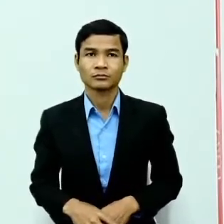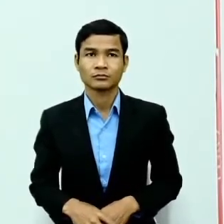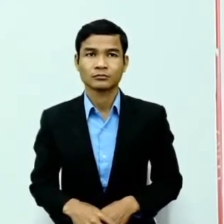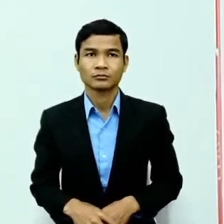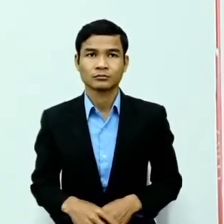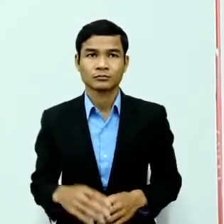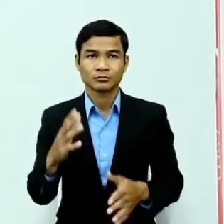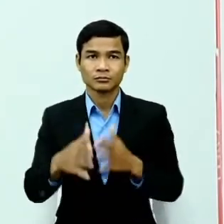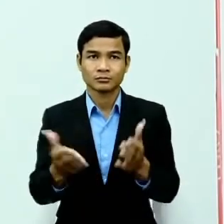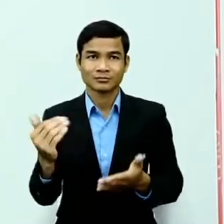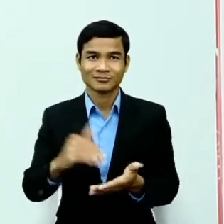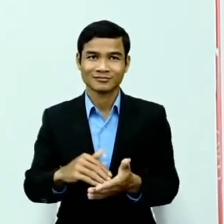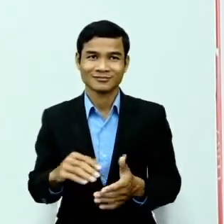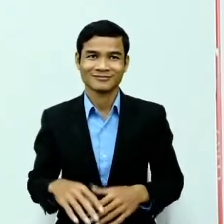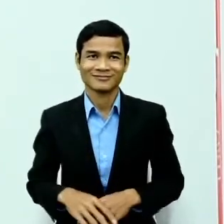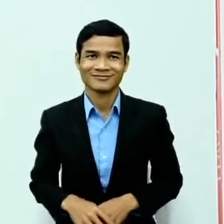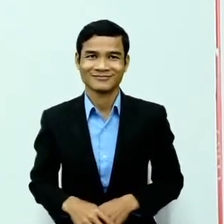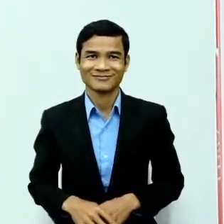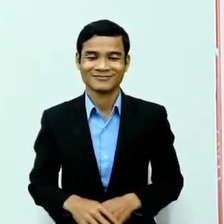ăn làng vĩnh